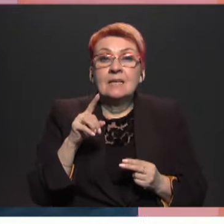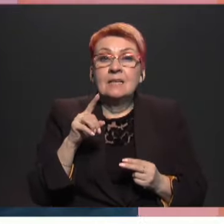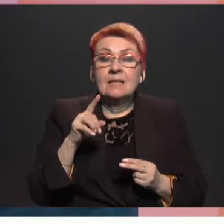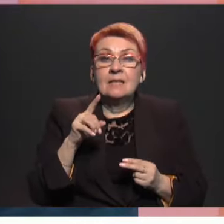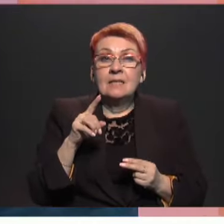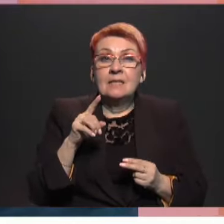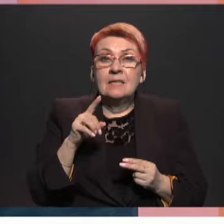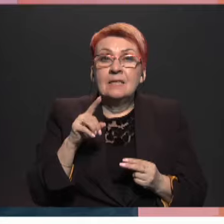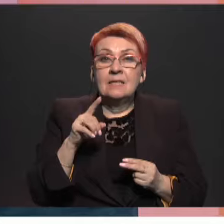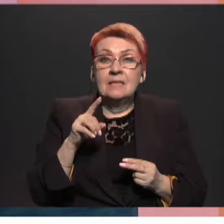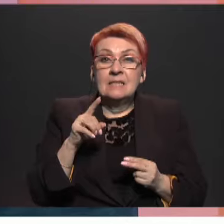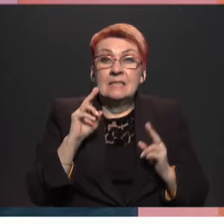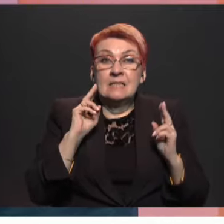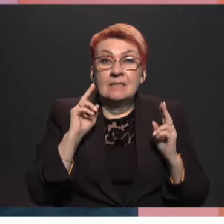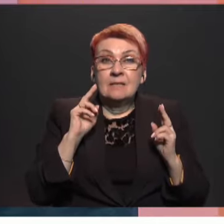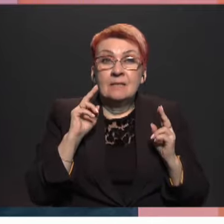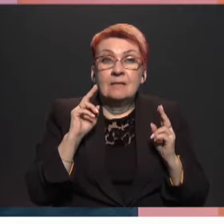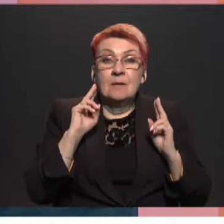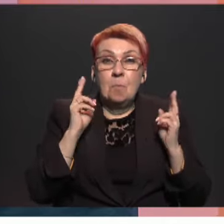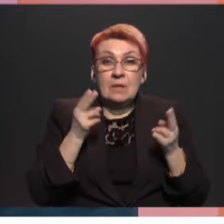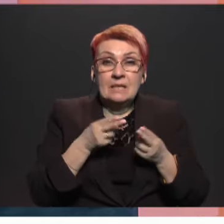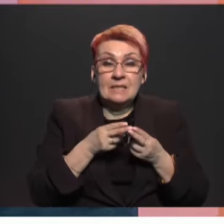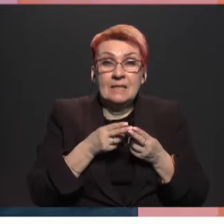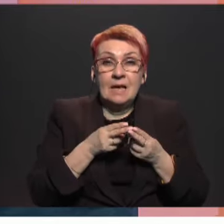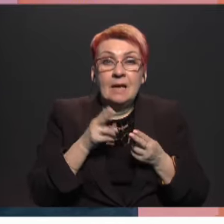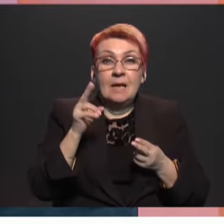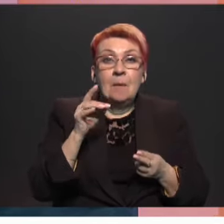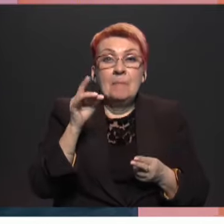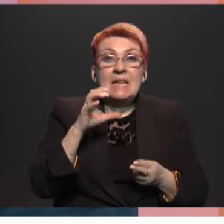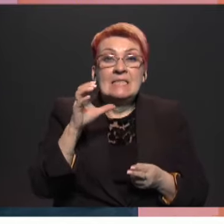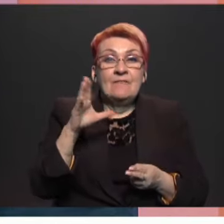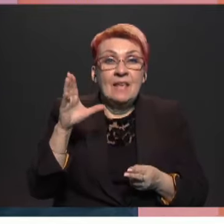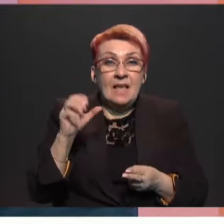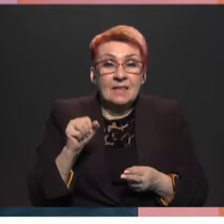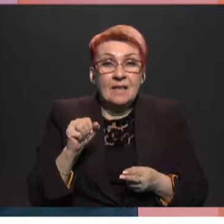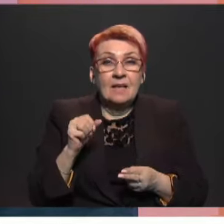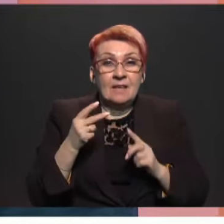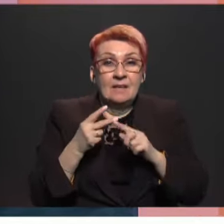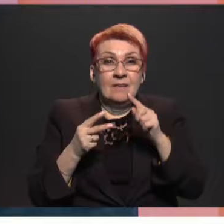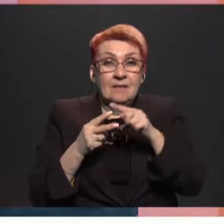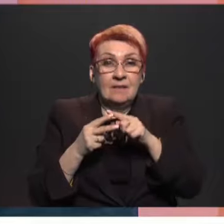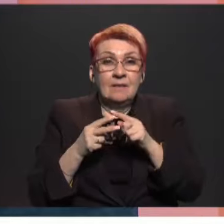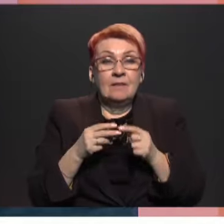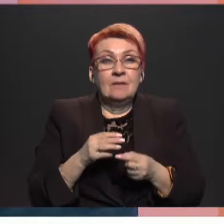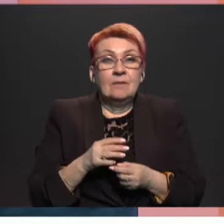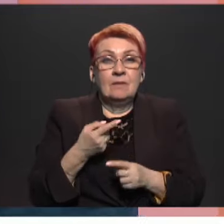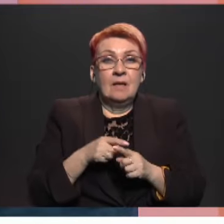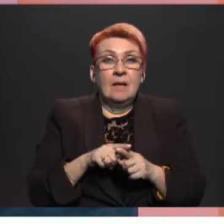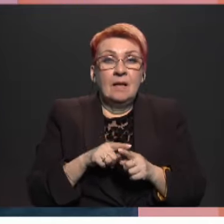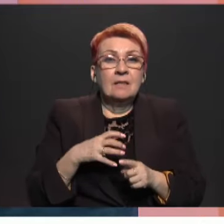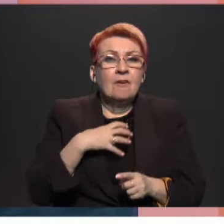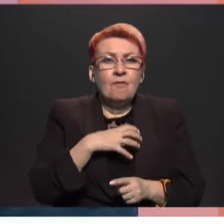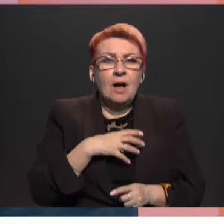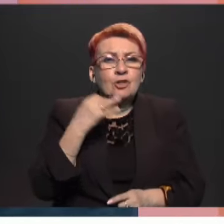Пересвета и Ослябю, и они стали таким тоже ключом к победе в этой битве. Это очень важная и